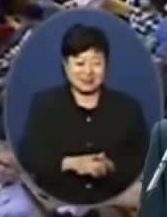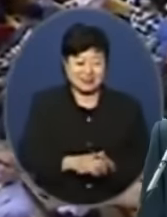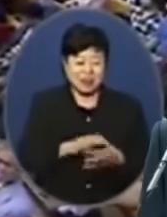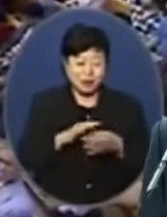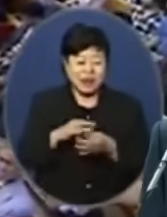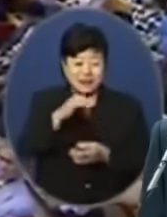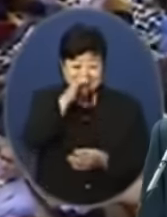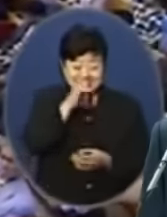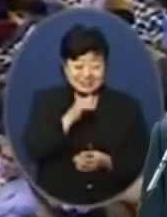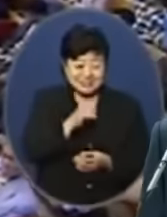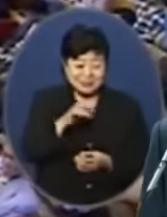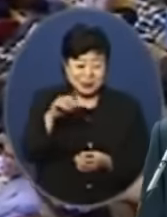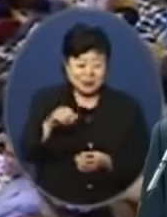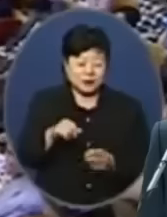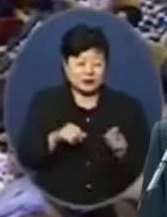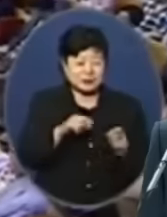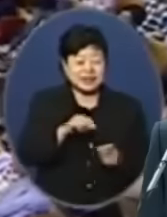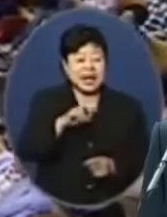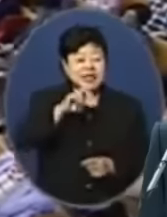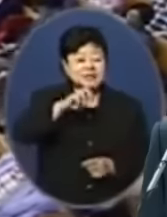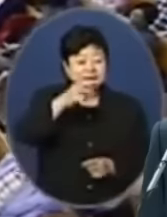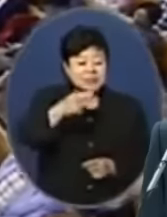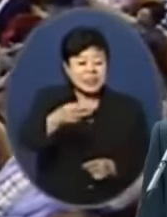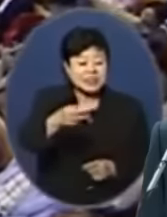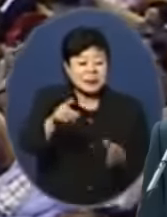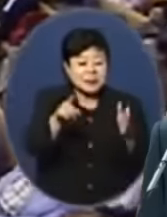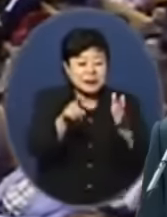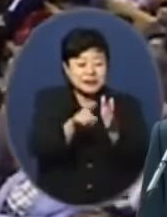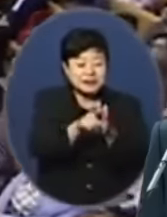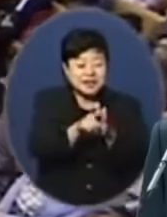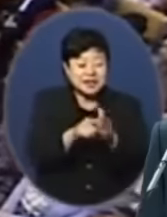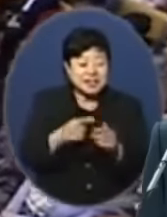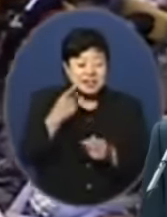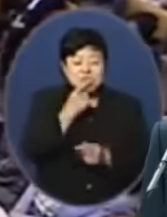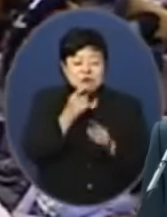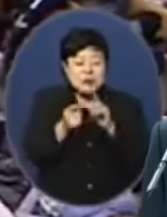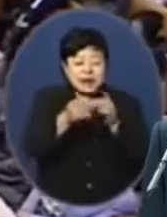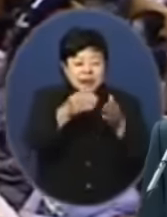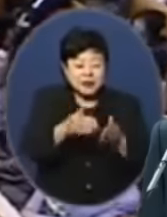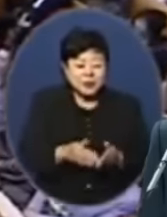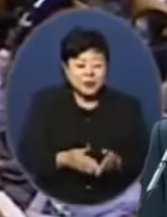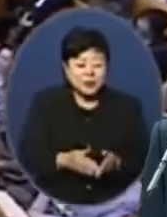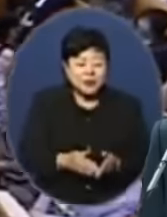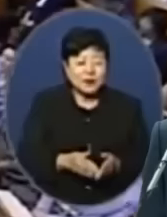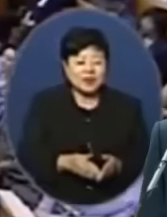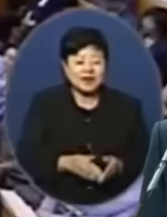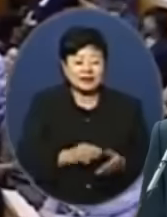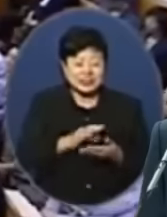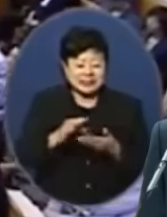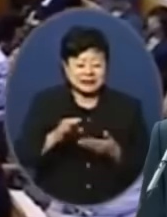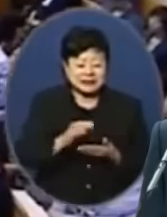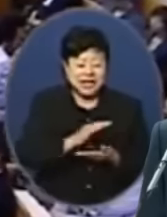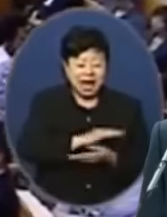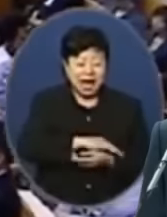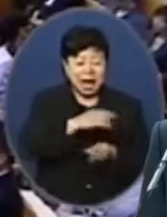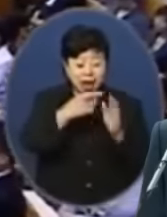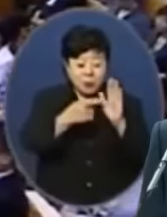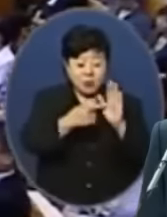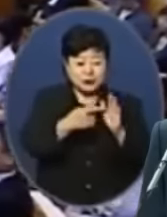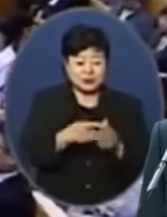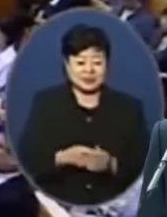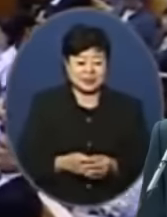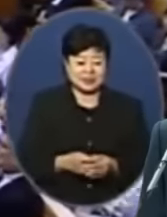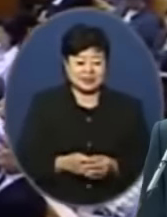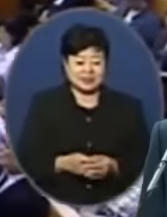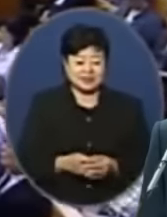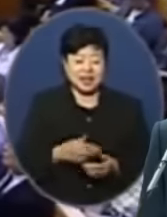관계를 가지고 있습니다. 마가복음 11장 23절은 믿음이 입술의 말을 통해 어떻게 작용하는가를 잘 보여주고 있는 것입니다. 이